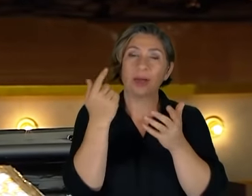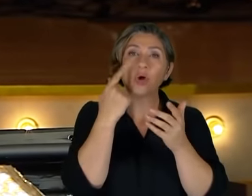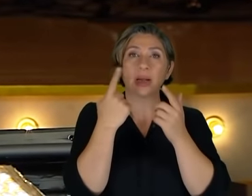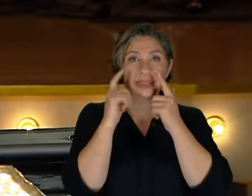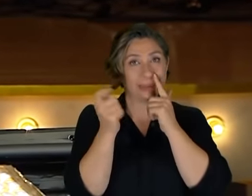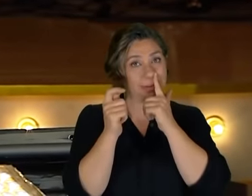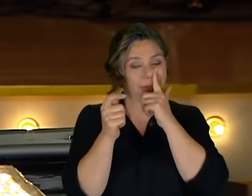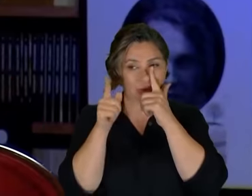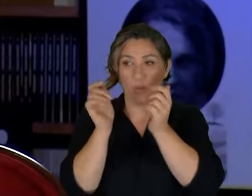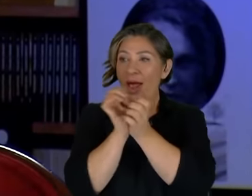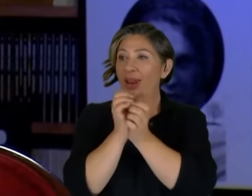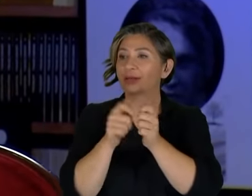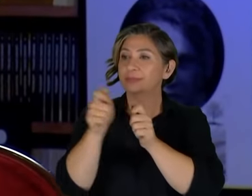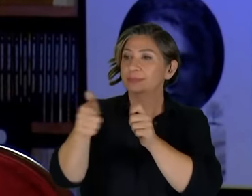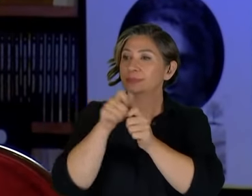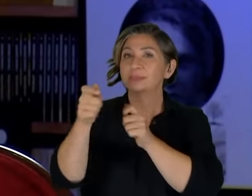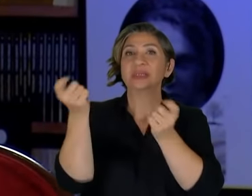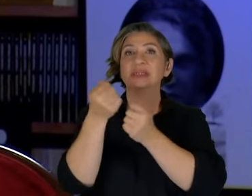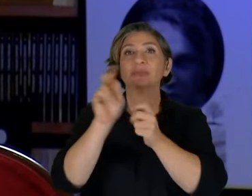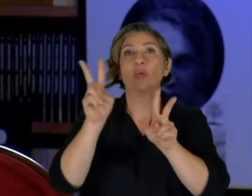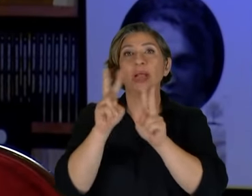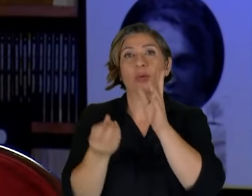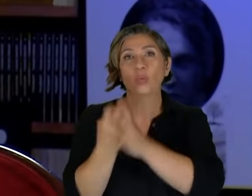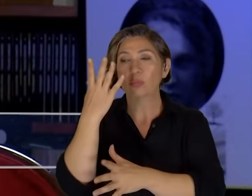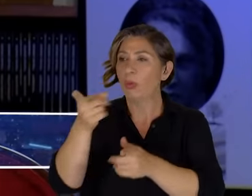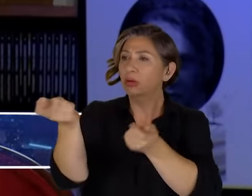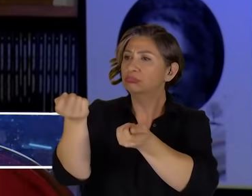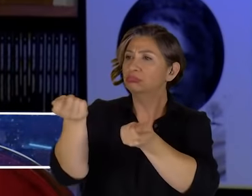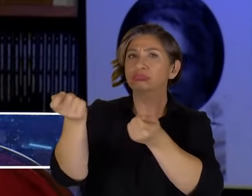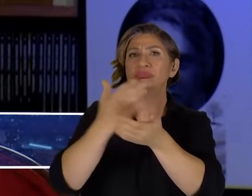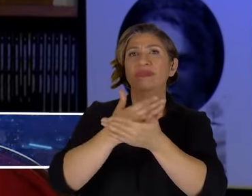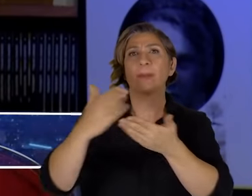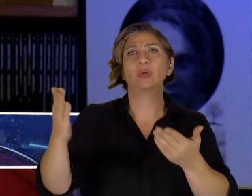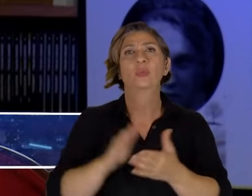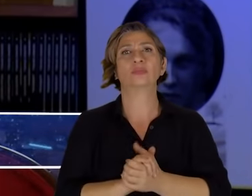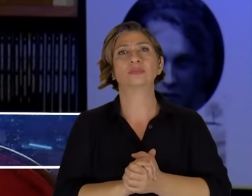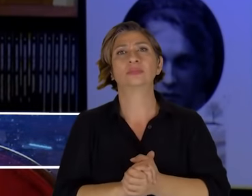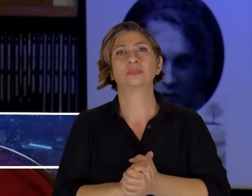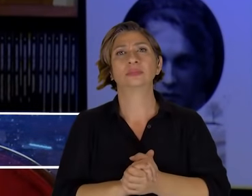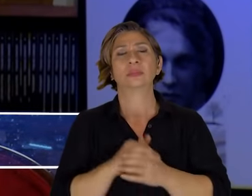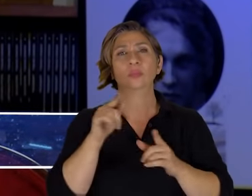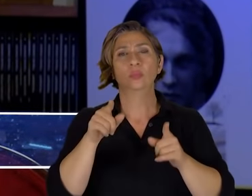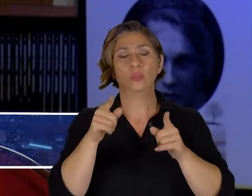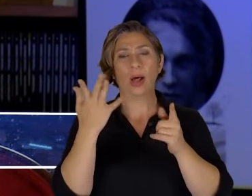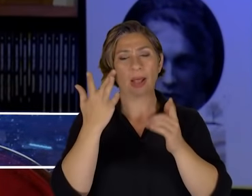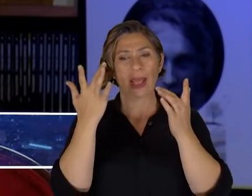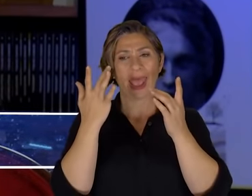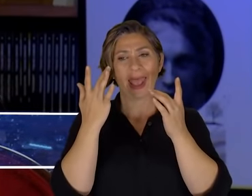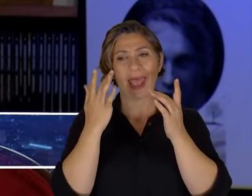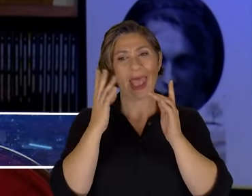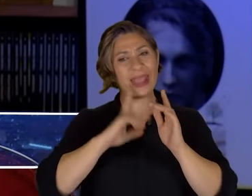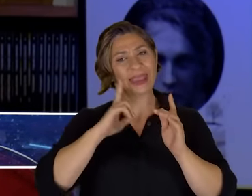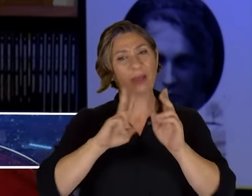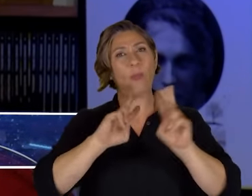şeylerin. Gene bu ailelere vermek üzere bir iş modeli kurdum. Şimdi de onunla uğraşıyorum ve bu entelektüel ve etik moda diyorum.